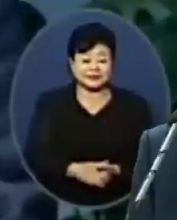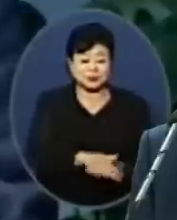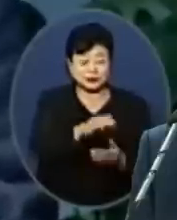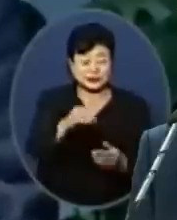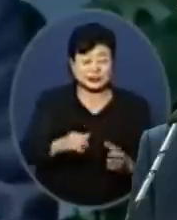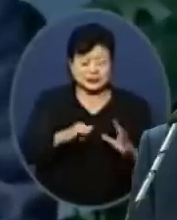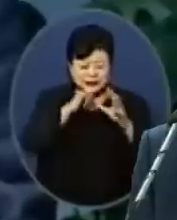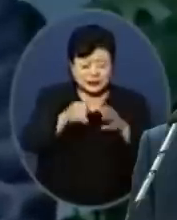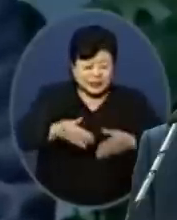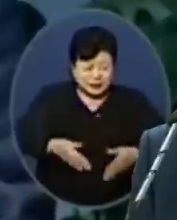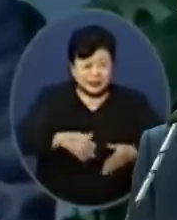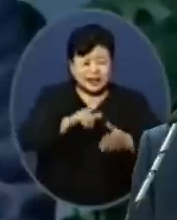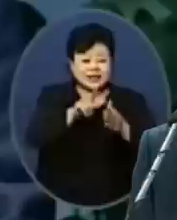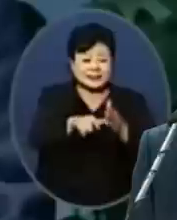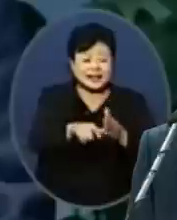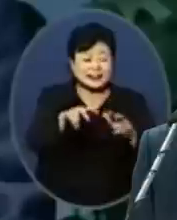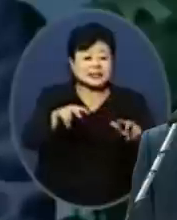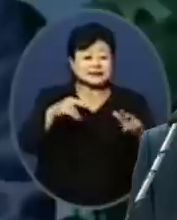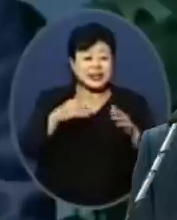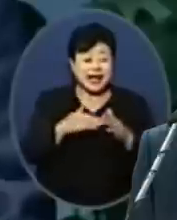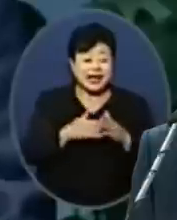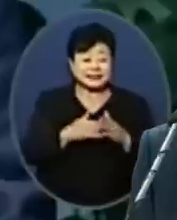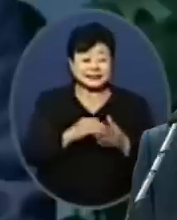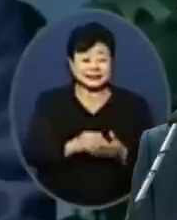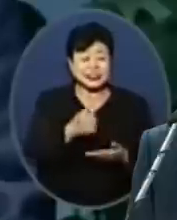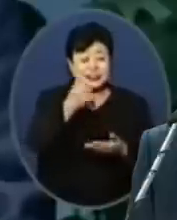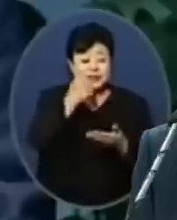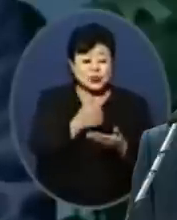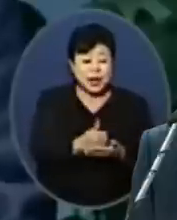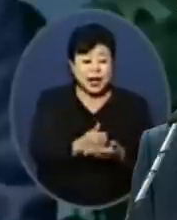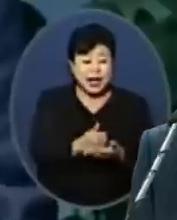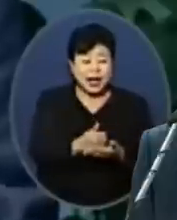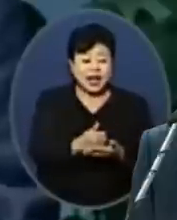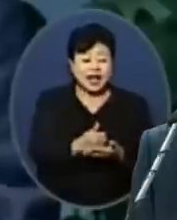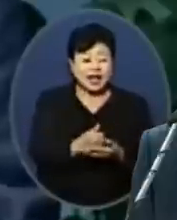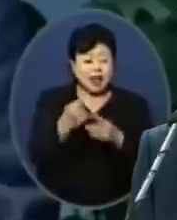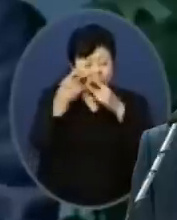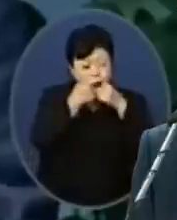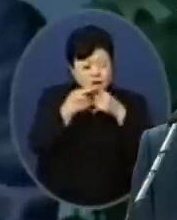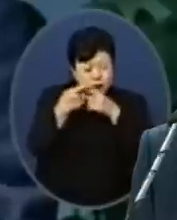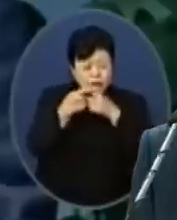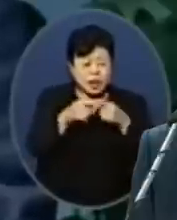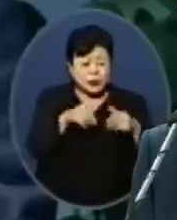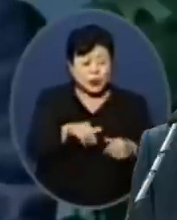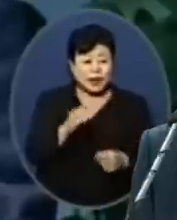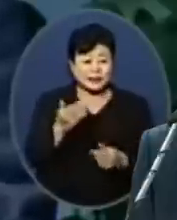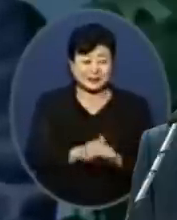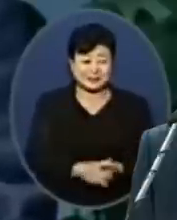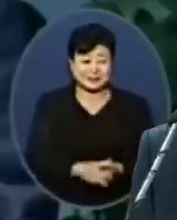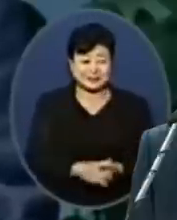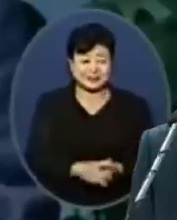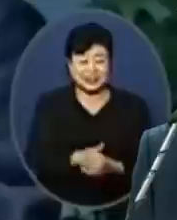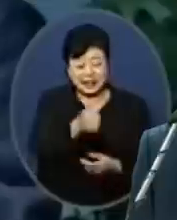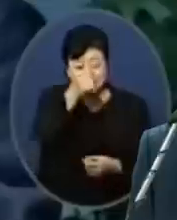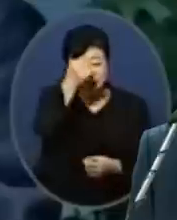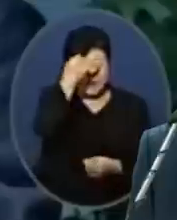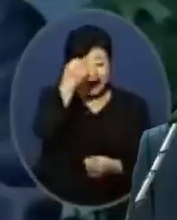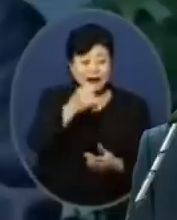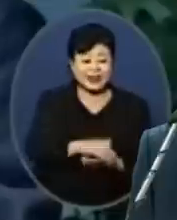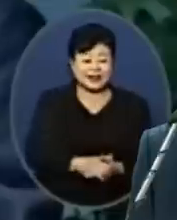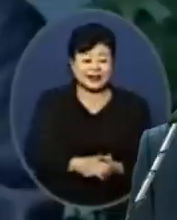우리는 이 세상에 태어날 때부터 지금까지 죄와 허물의 노예가 되어 있었습니다. 아담과